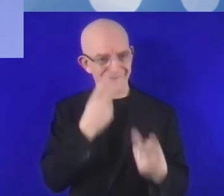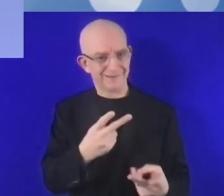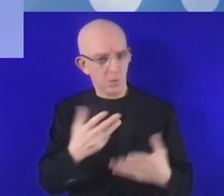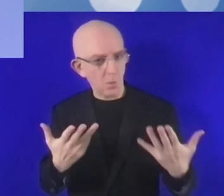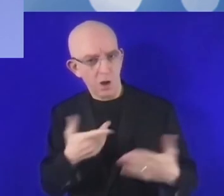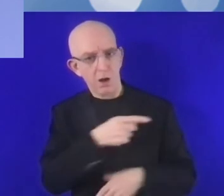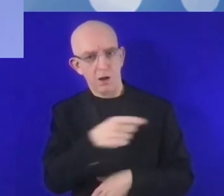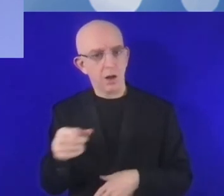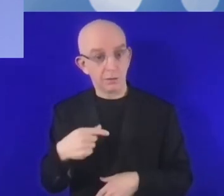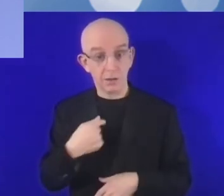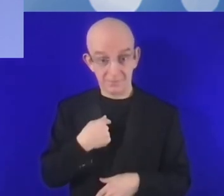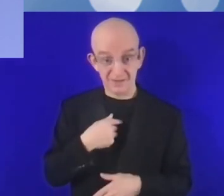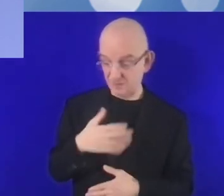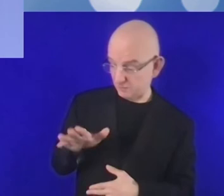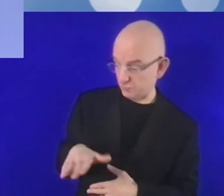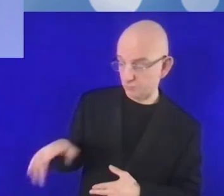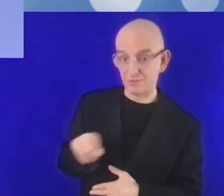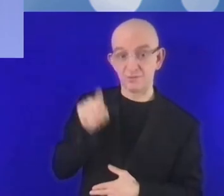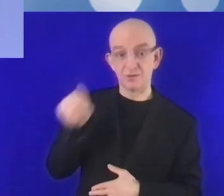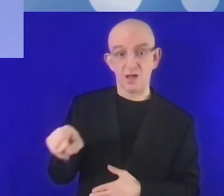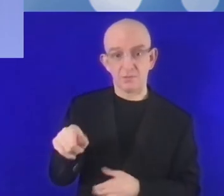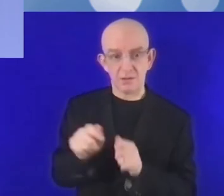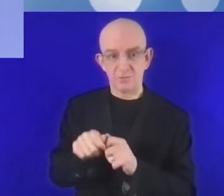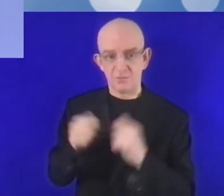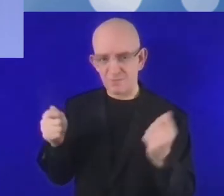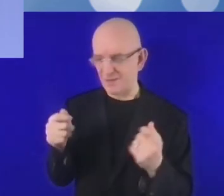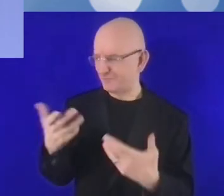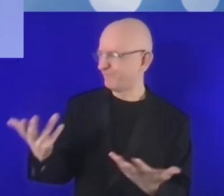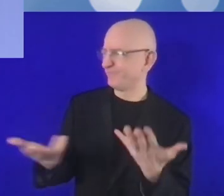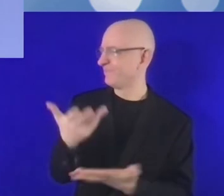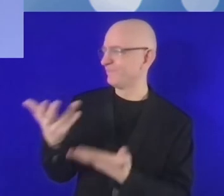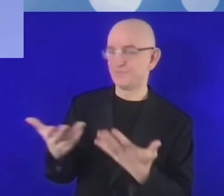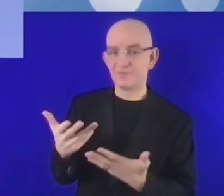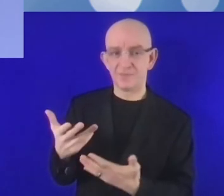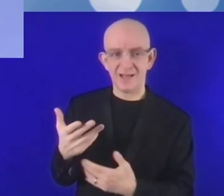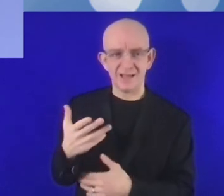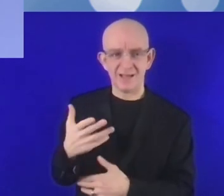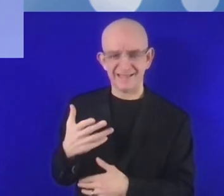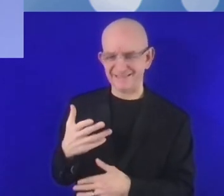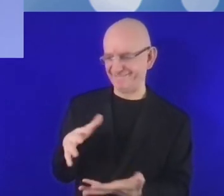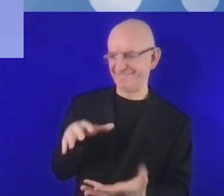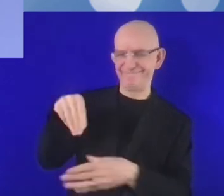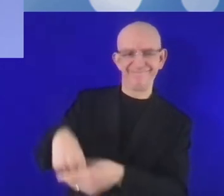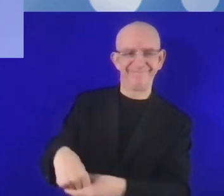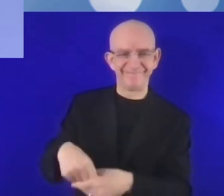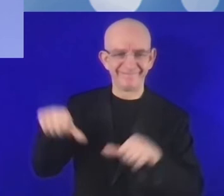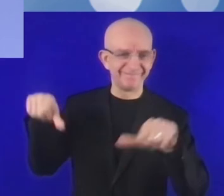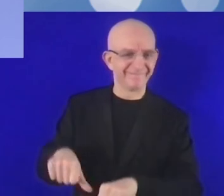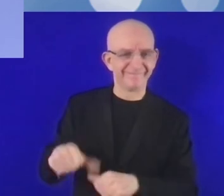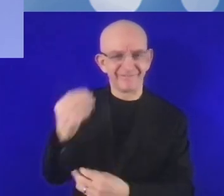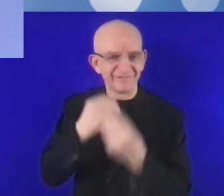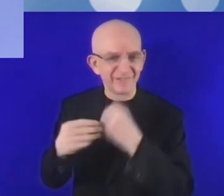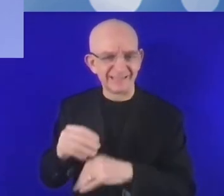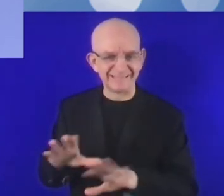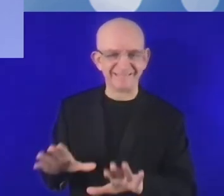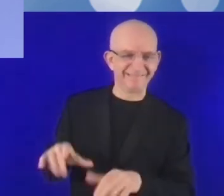Je ne veux pas que mes enfants grandissent dans un monde où la malbouffe est perçue comme la manière la